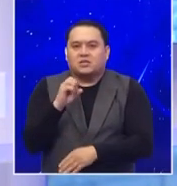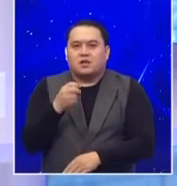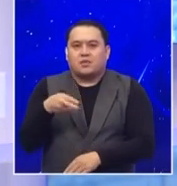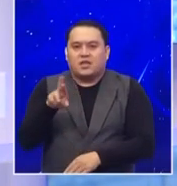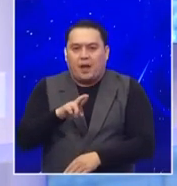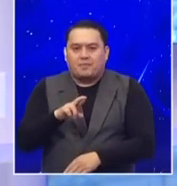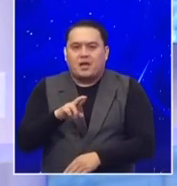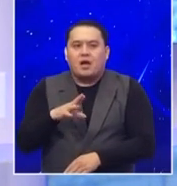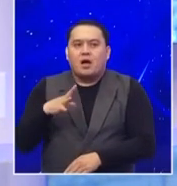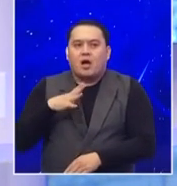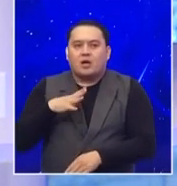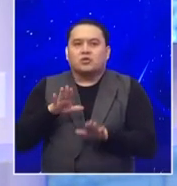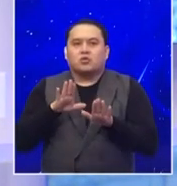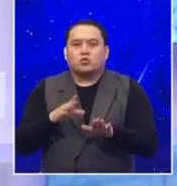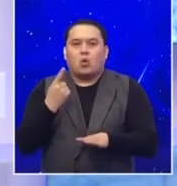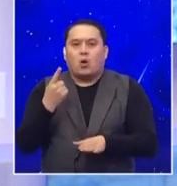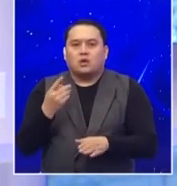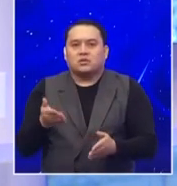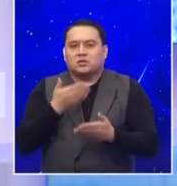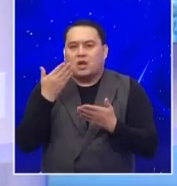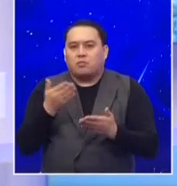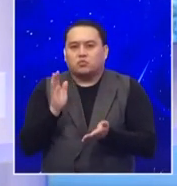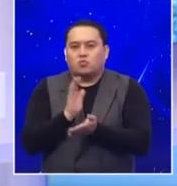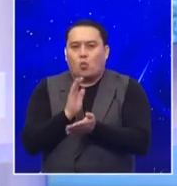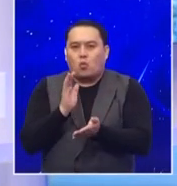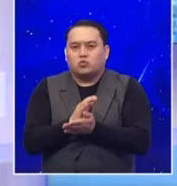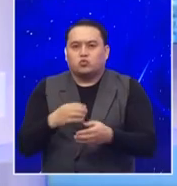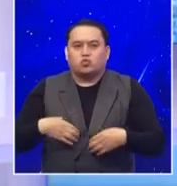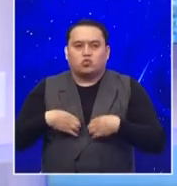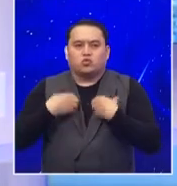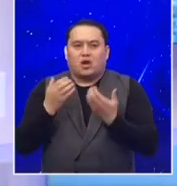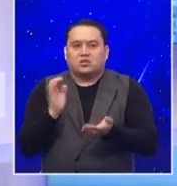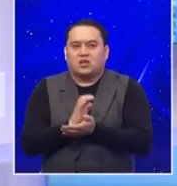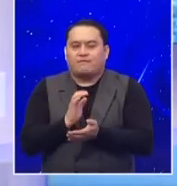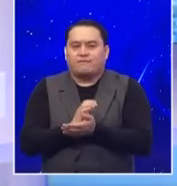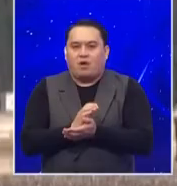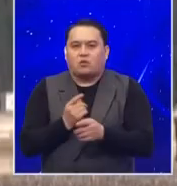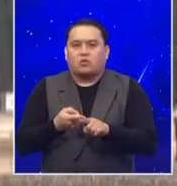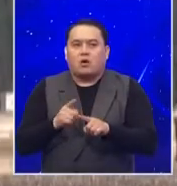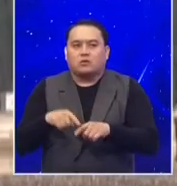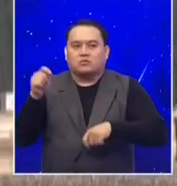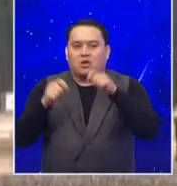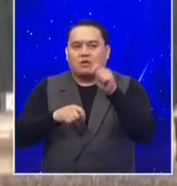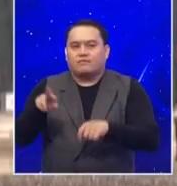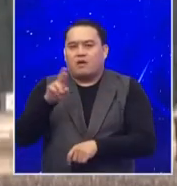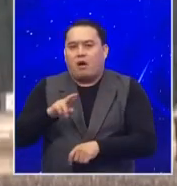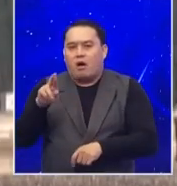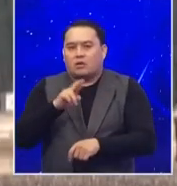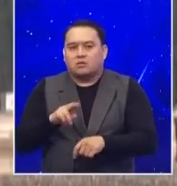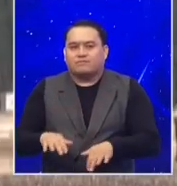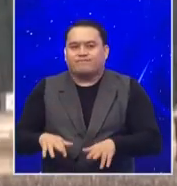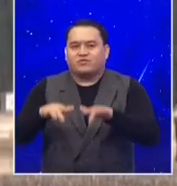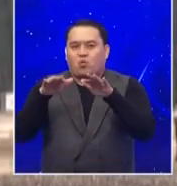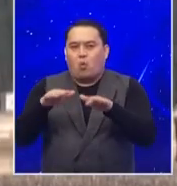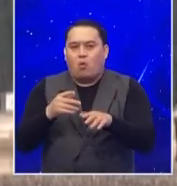С недавнего времени один только запах скопившегося мусора отпугивает ценителей дикой природы. Проливные дожди в январе вывели на поверхность